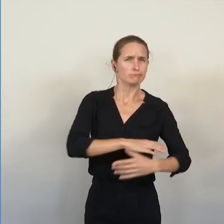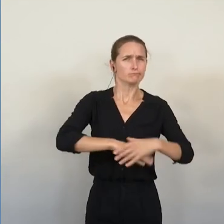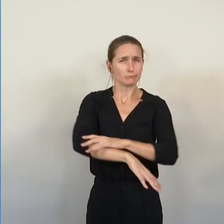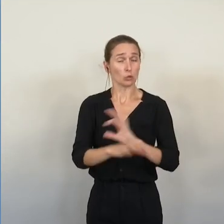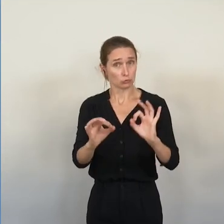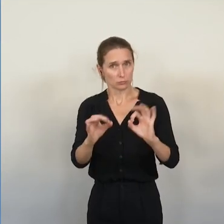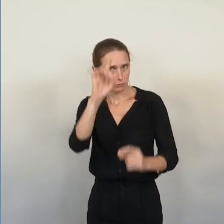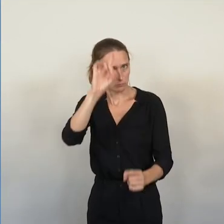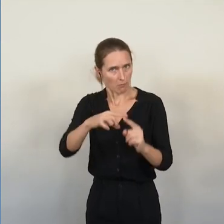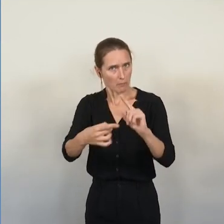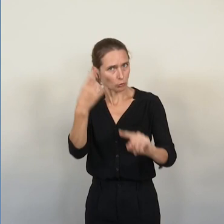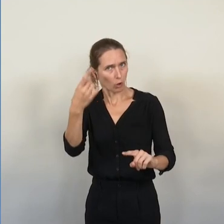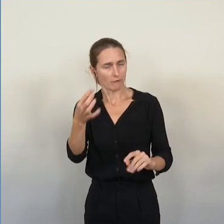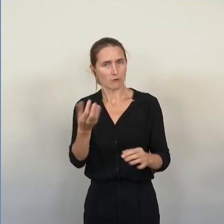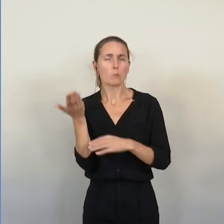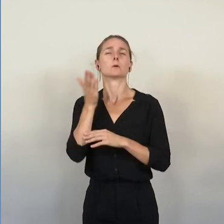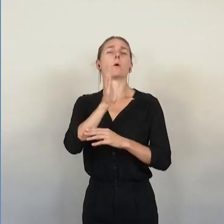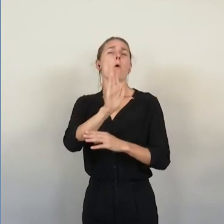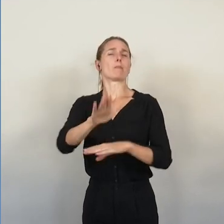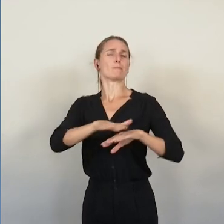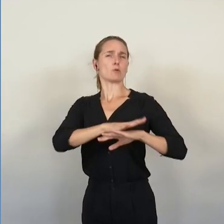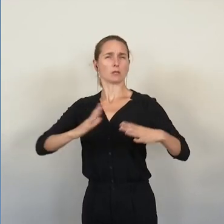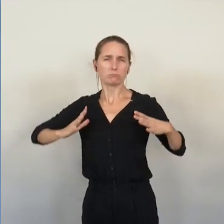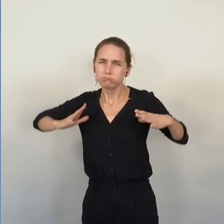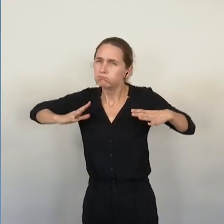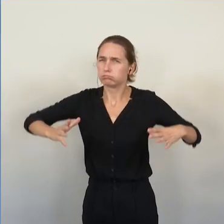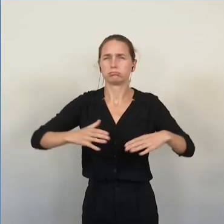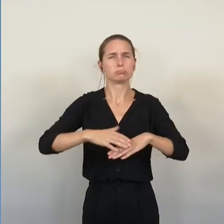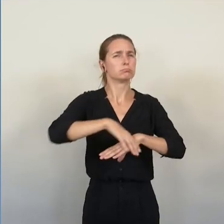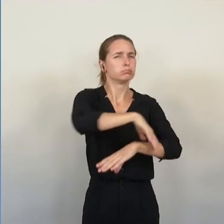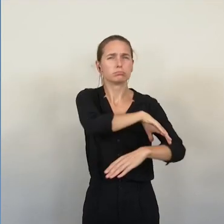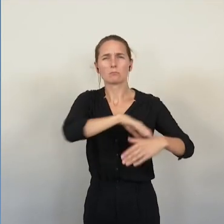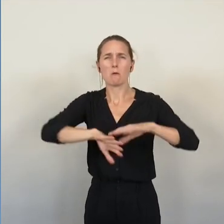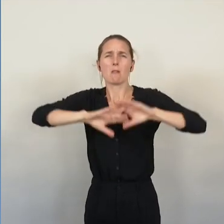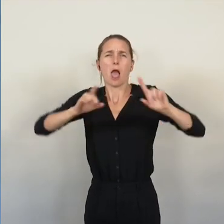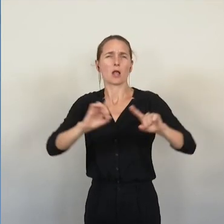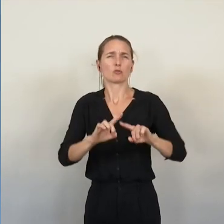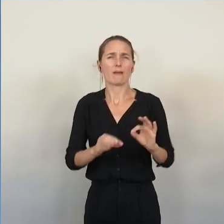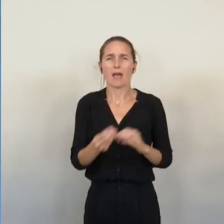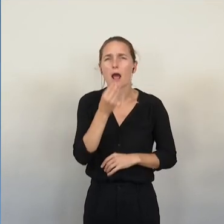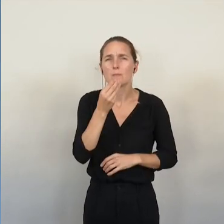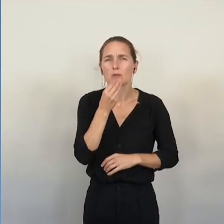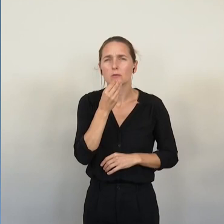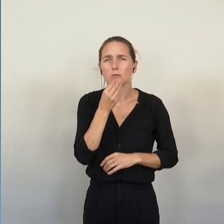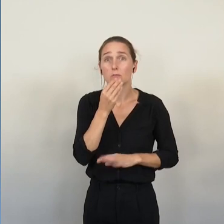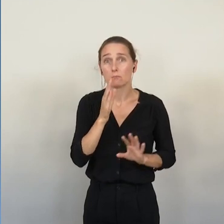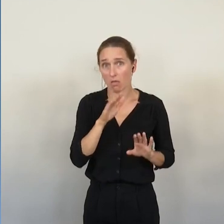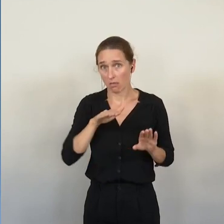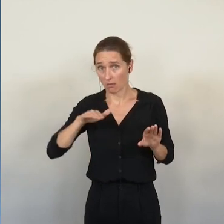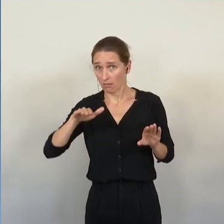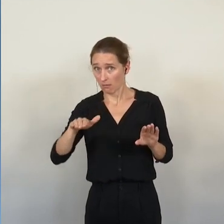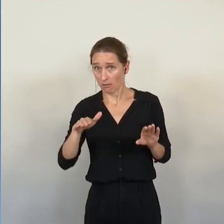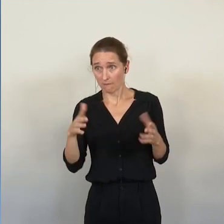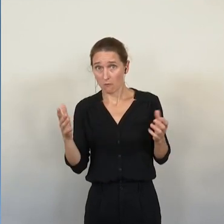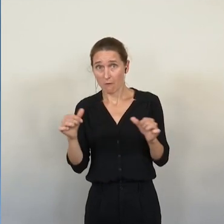affichez une politique volontariste c'est bien on va faire beaucoup de choses pour l'alimentation mais par contre à côté de ça vous laissez les chaînes de